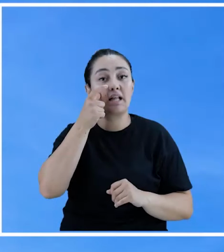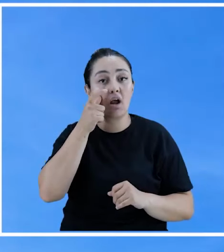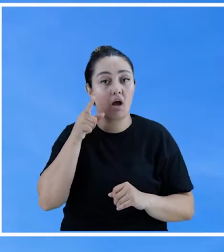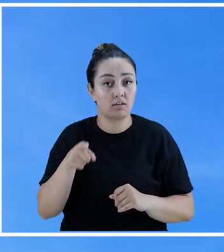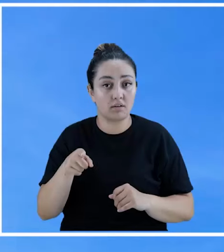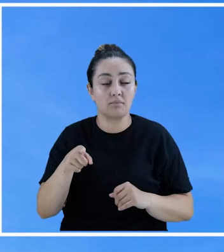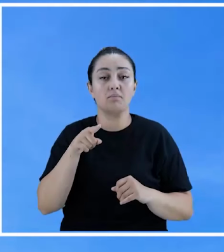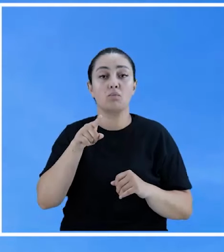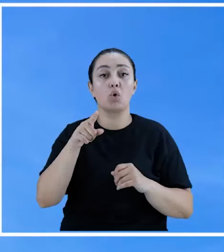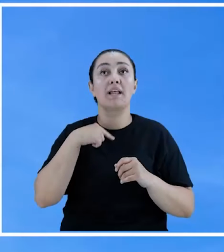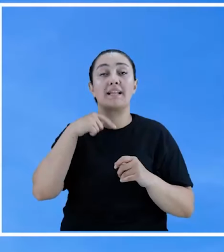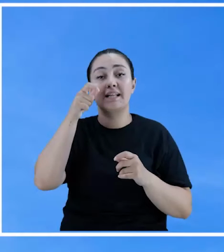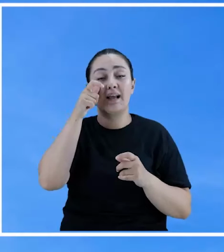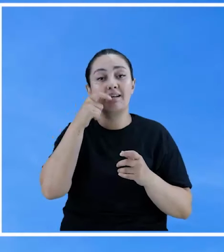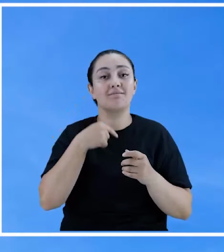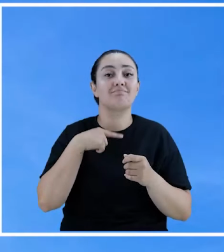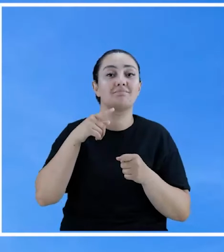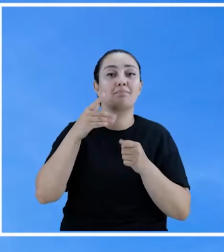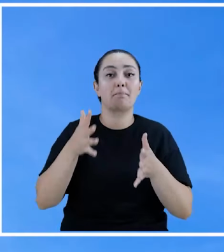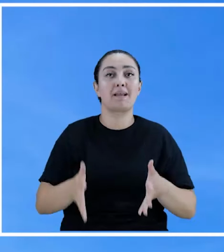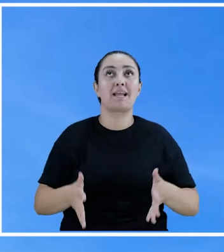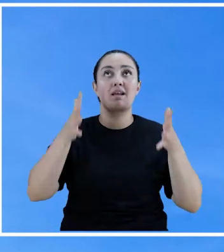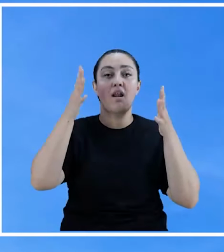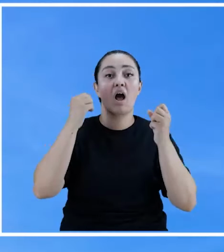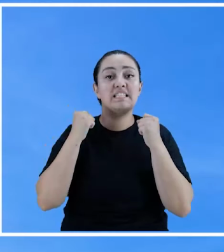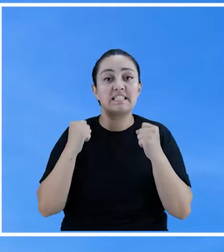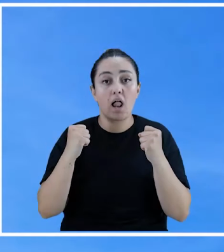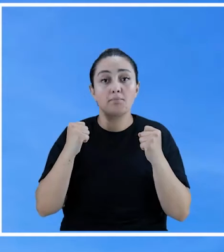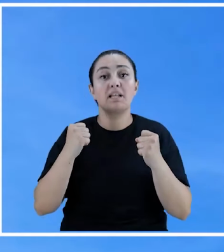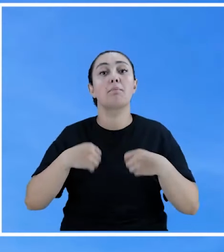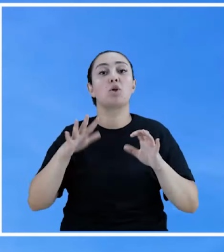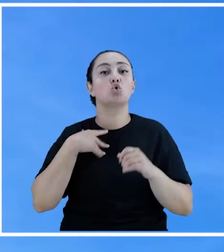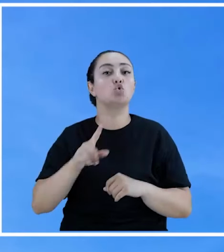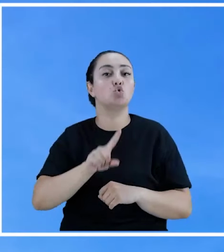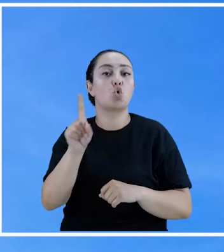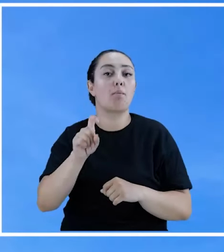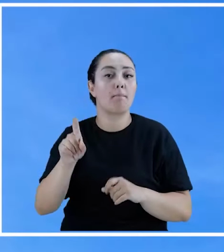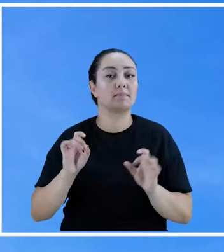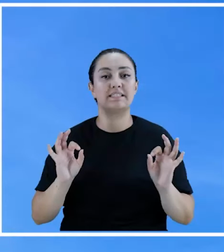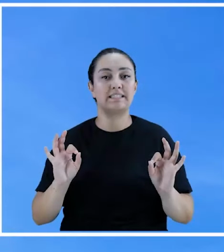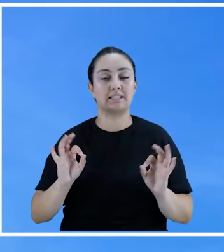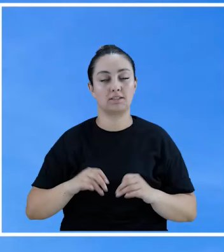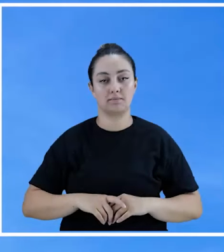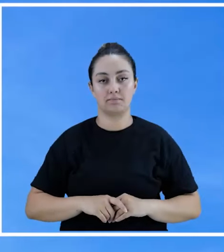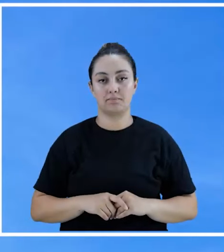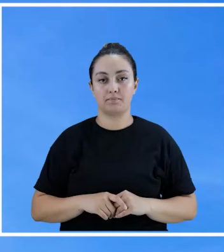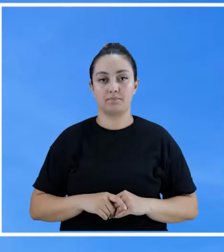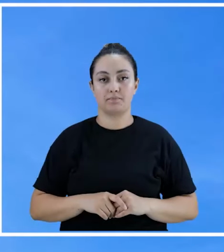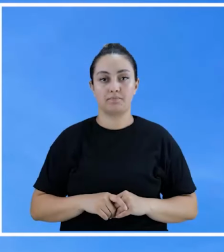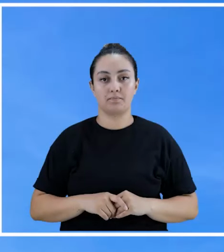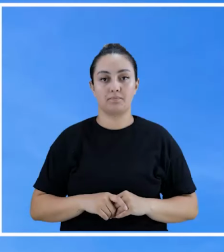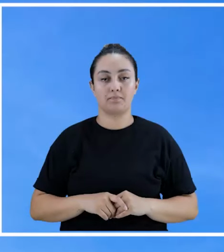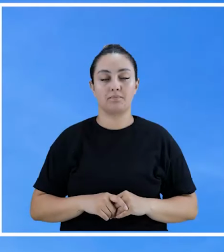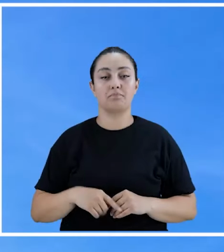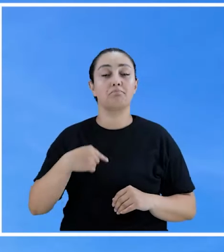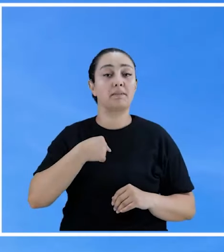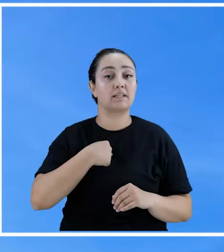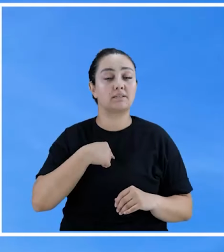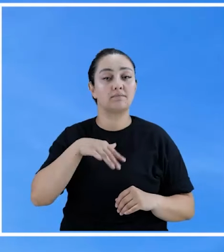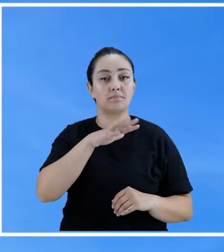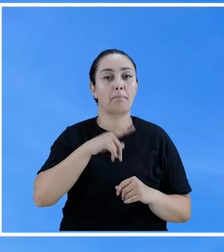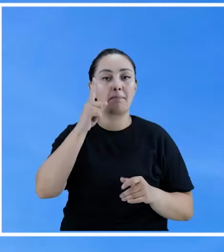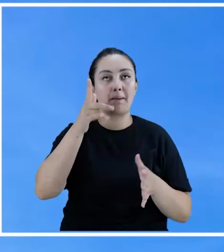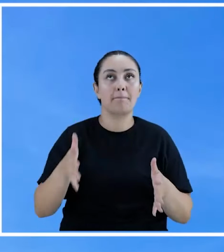etmeliyim? Yani kısaca bir ev alırken binanın dayanıklılığı açısından hangi soruları sormalıyız? Bir kere